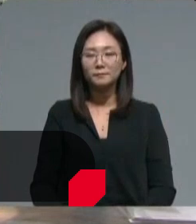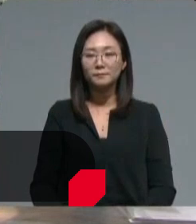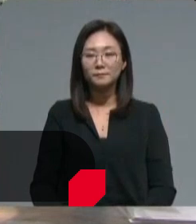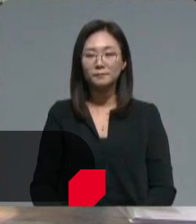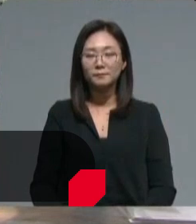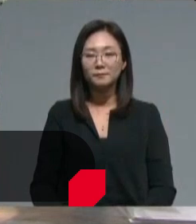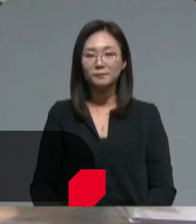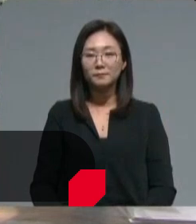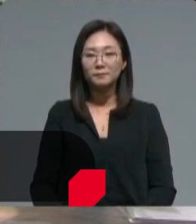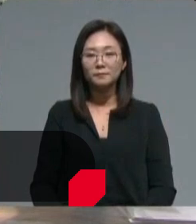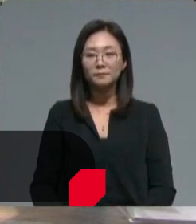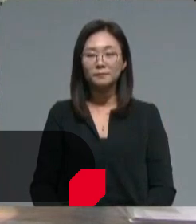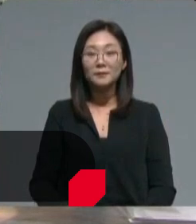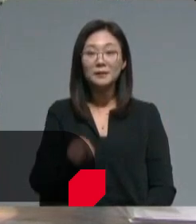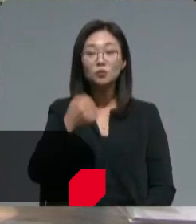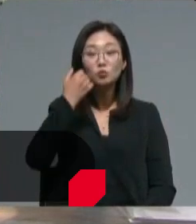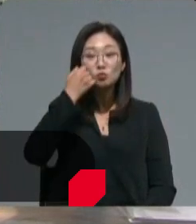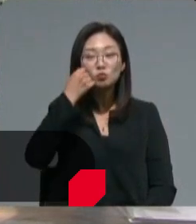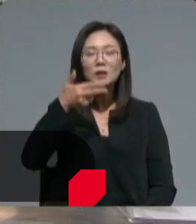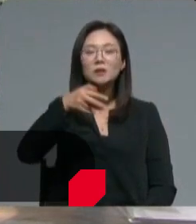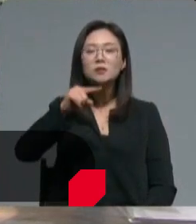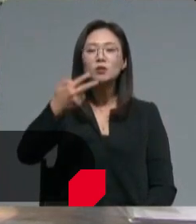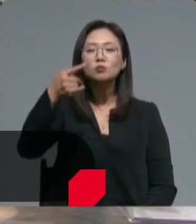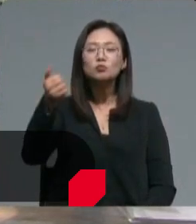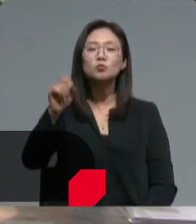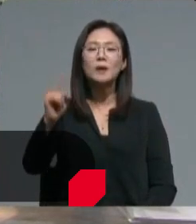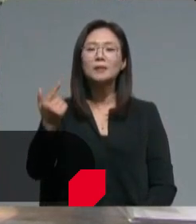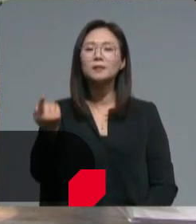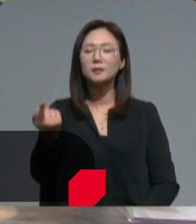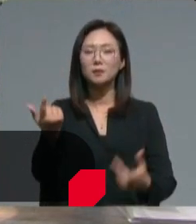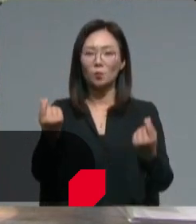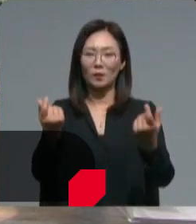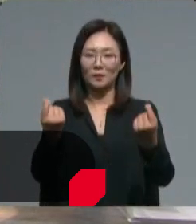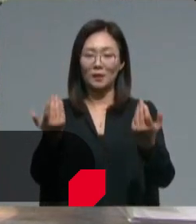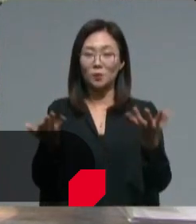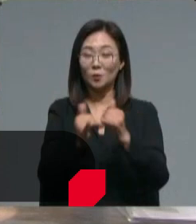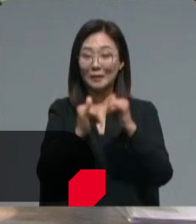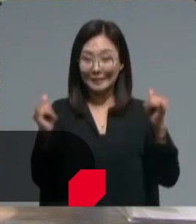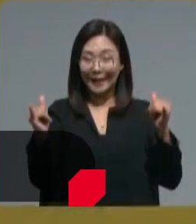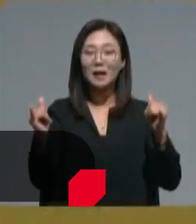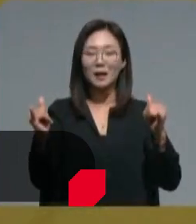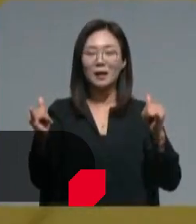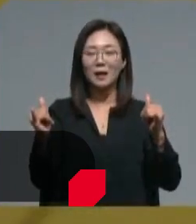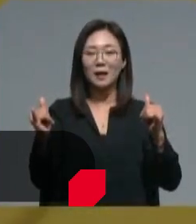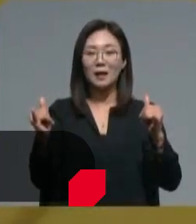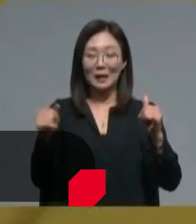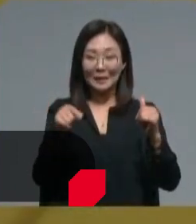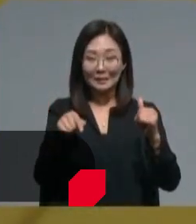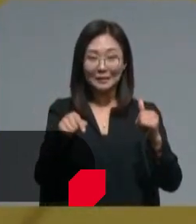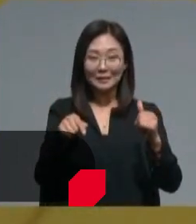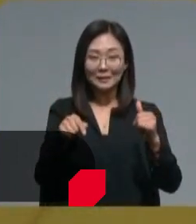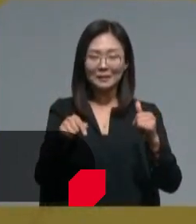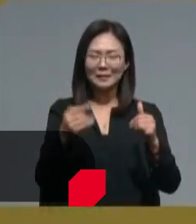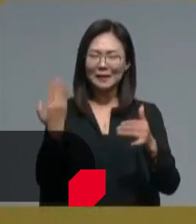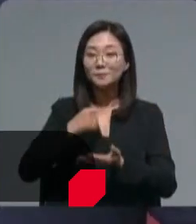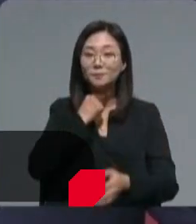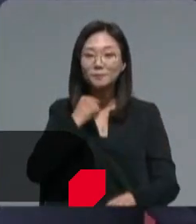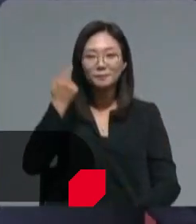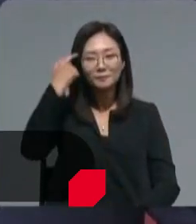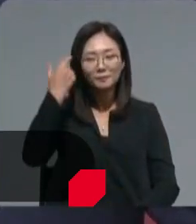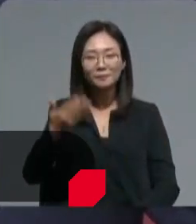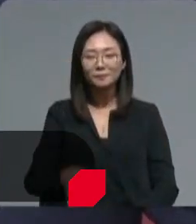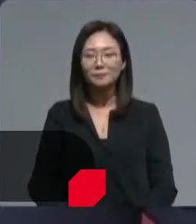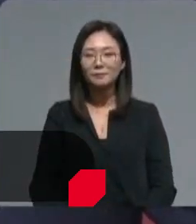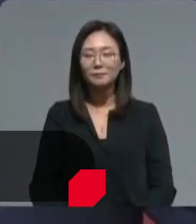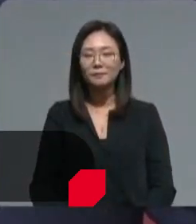분이 누구냐면은 전두환 대통령이었어요. 그때 노동자 고열 경제인데 그리로 돌아가고 싶으신가요? 글쎄